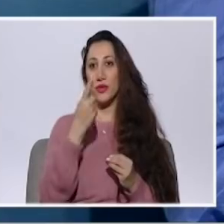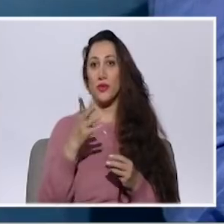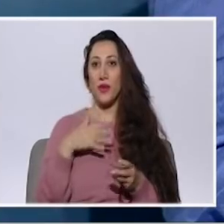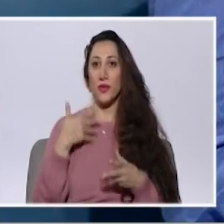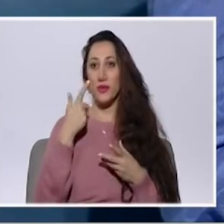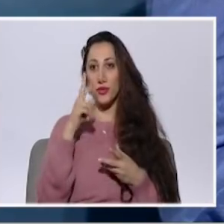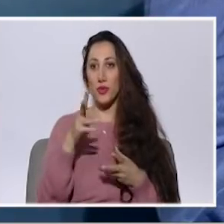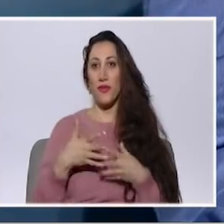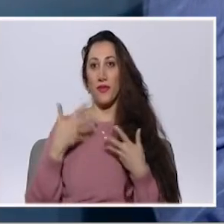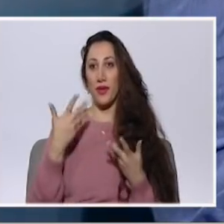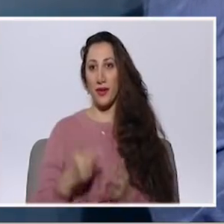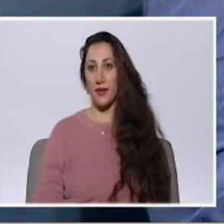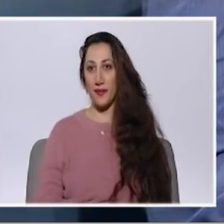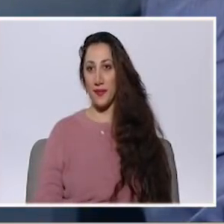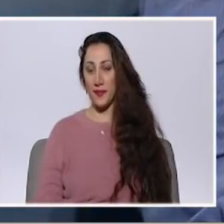ربنا يرضيه.